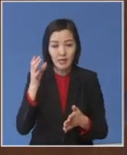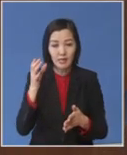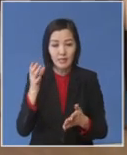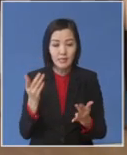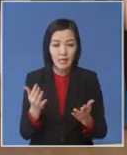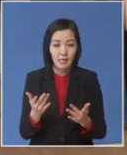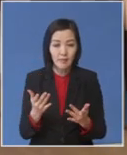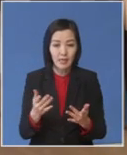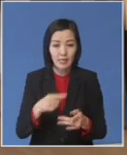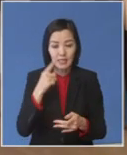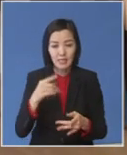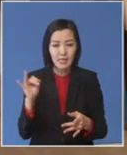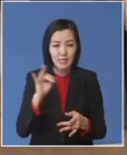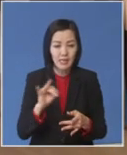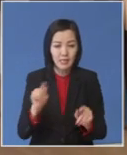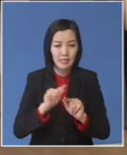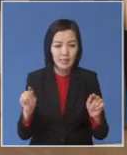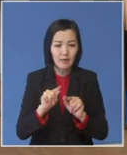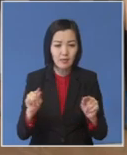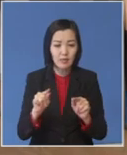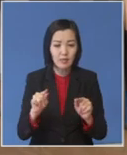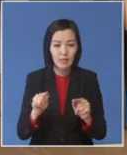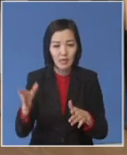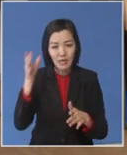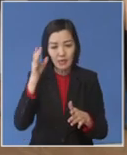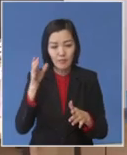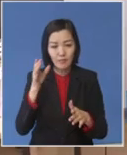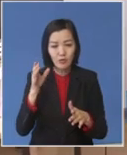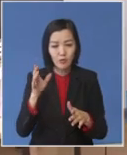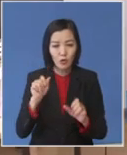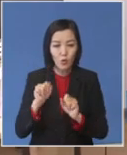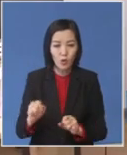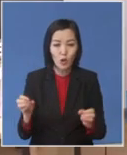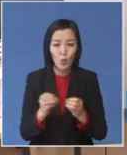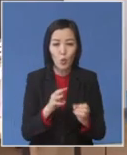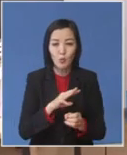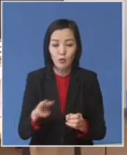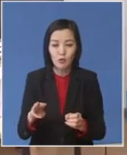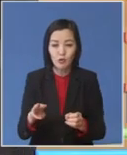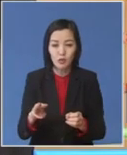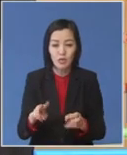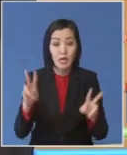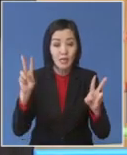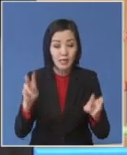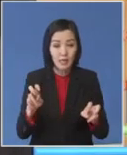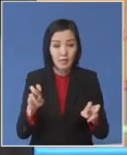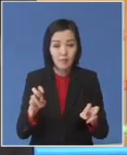тарих, мәдениет пен әдебиетті дәріптейтін жұмыстарын ғылыми тұрғыда қорғады. Небәрі 10 минут ішінде мәселені айтып қана қоймай, зерттелген